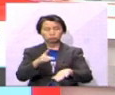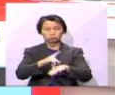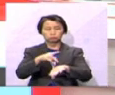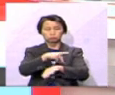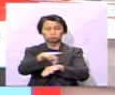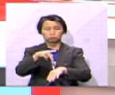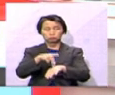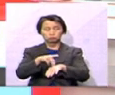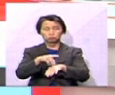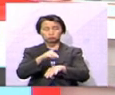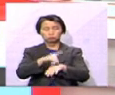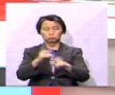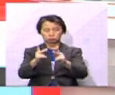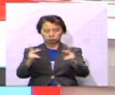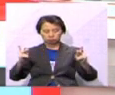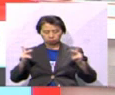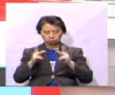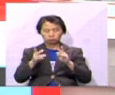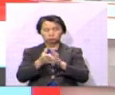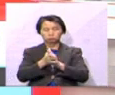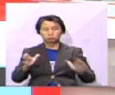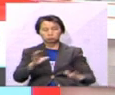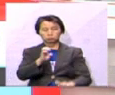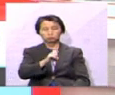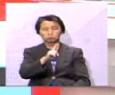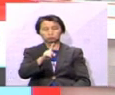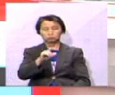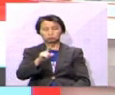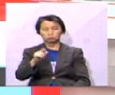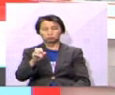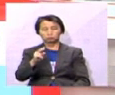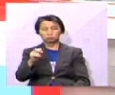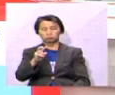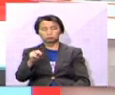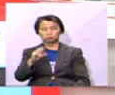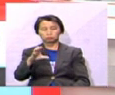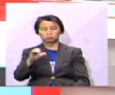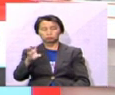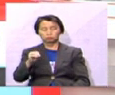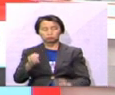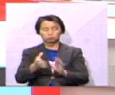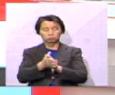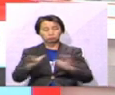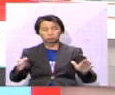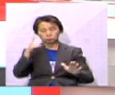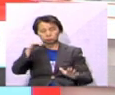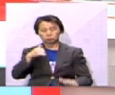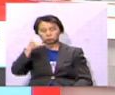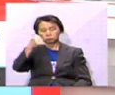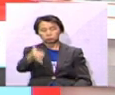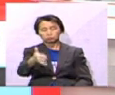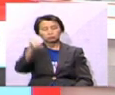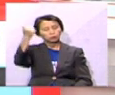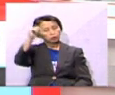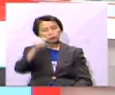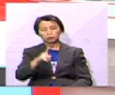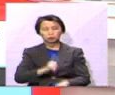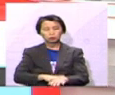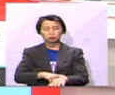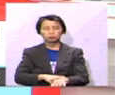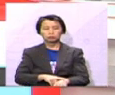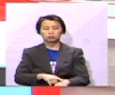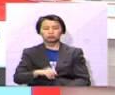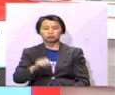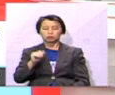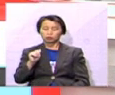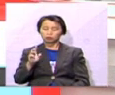Semporna, khususnya di kawasan keselamatan khas Pantai Timur Sabah Eskom yang selamat untuk dikunjungi pada bila-bila masa. Ahli